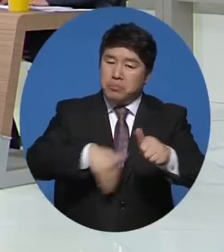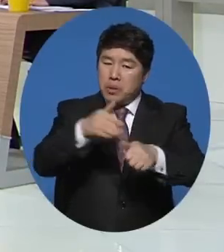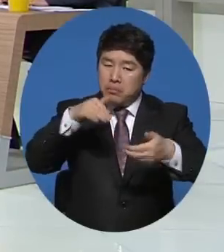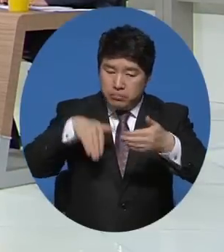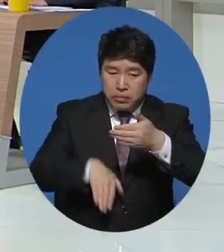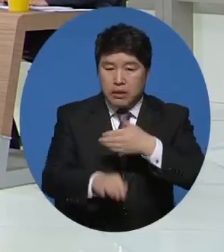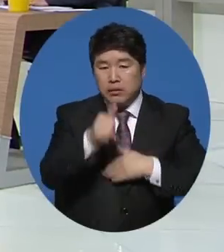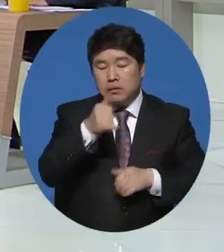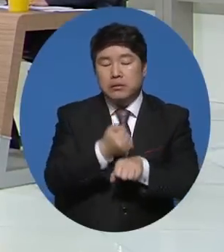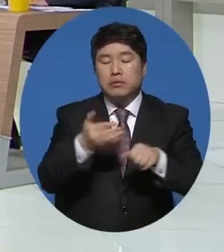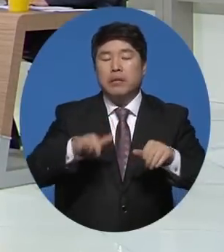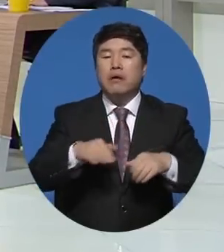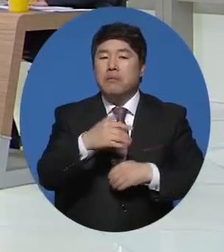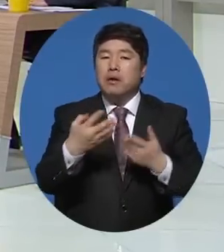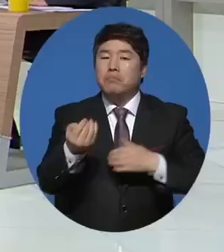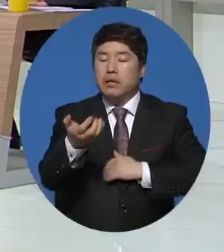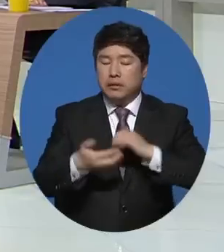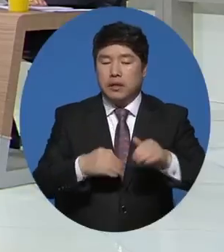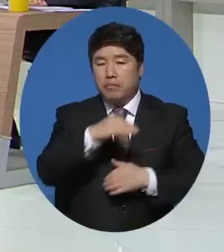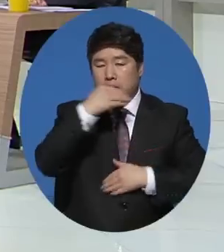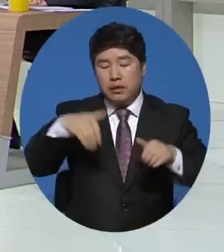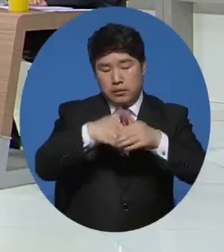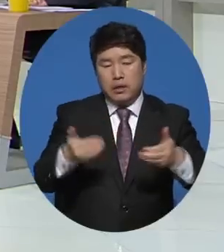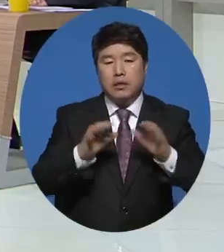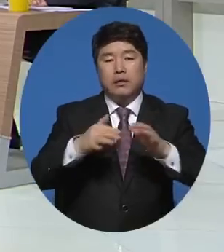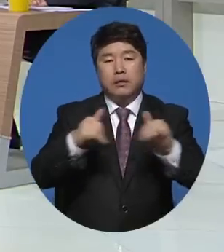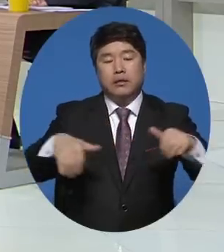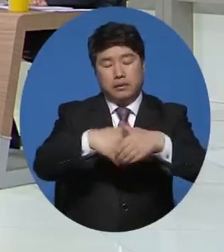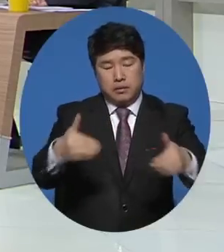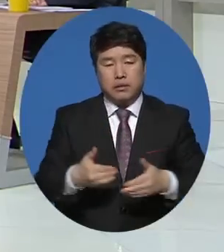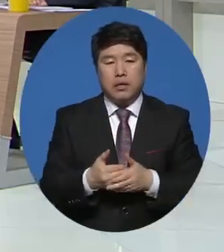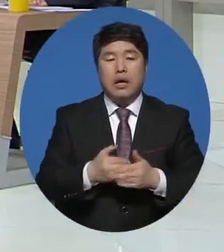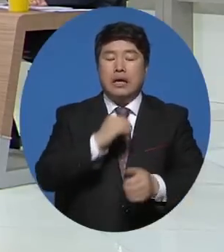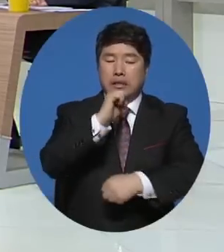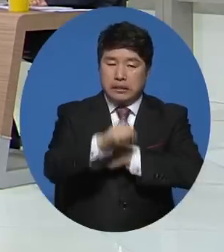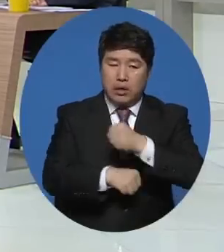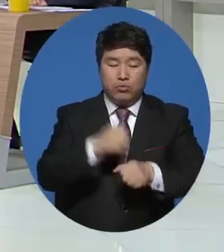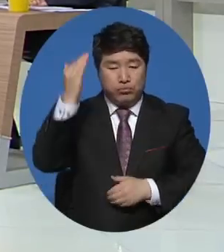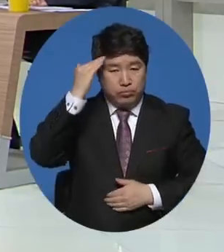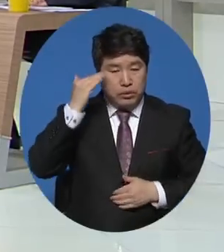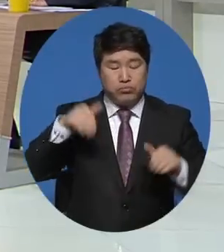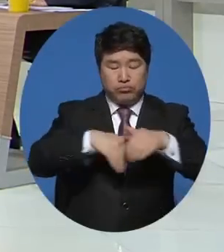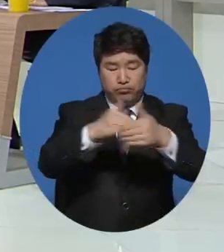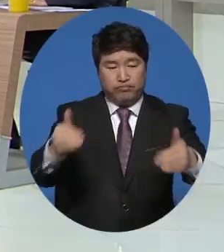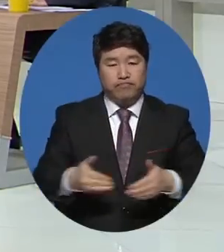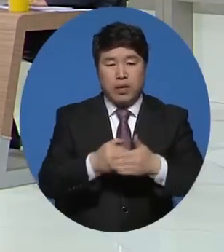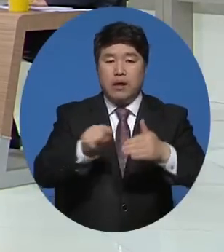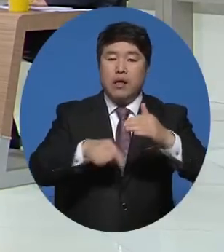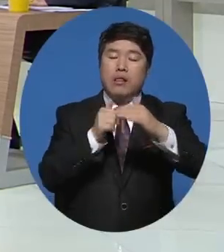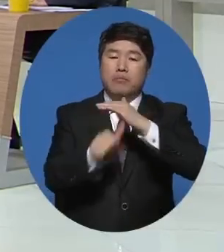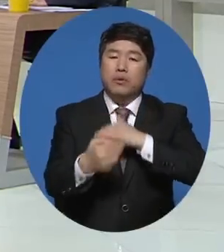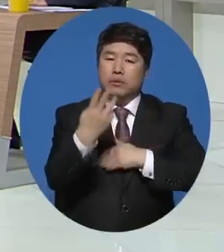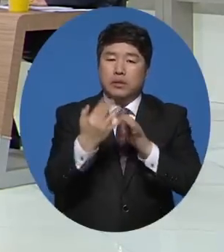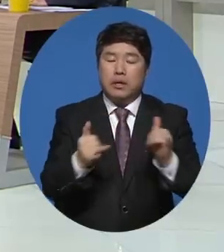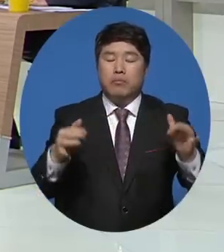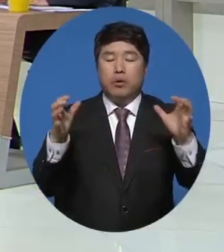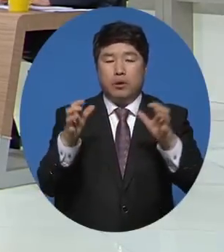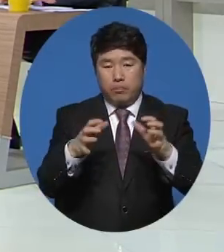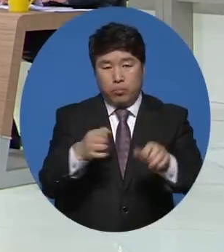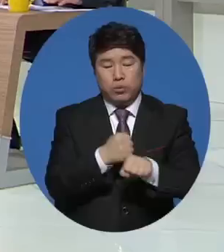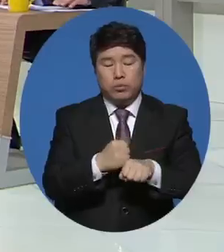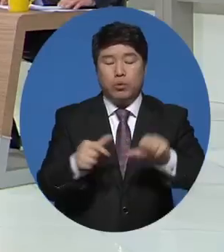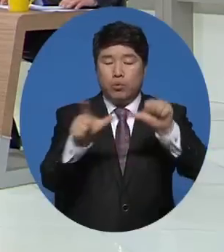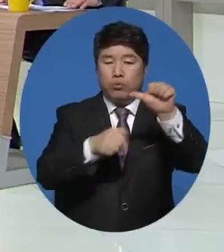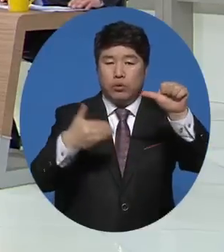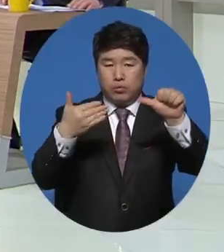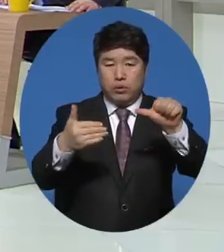전에 바른정당과 국민의당 그리고 자유한국당의 원내대표 3인이 모여서 오는 5월 9일 대통령